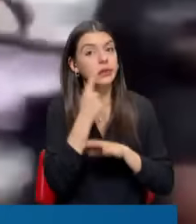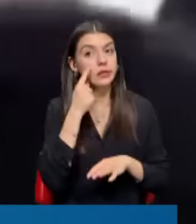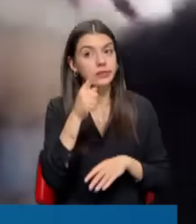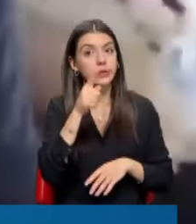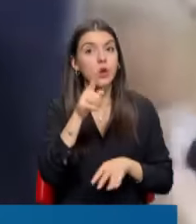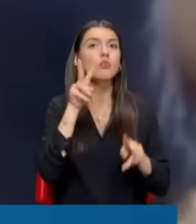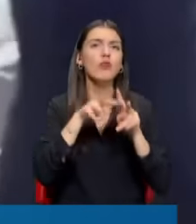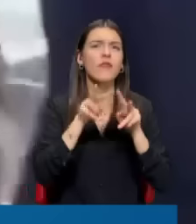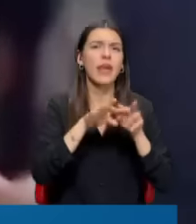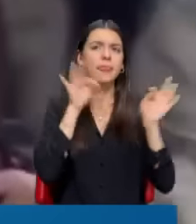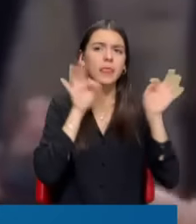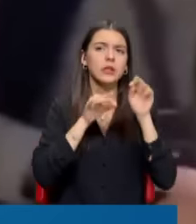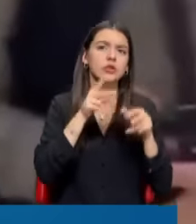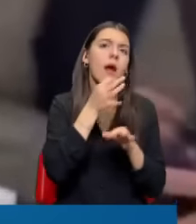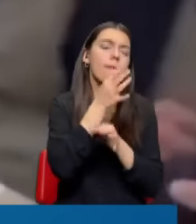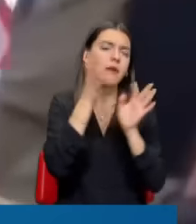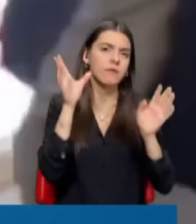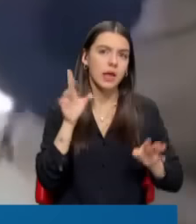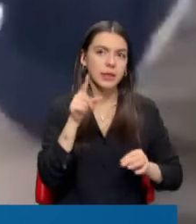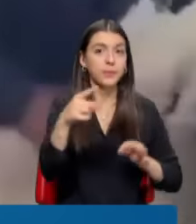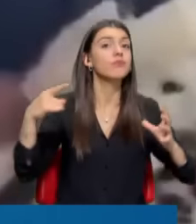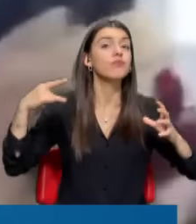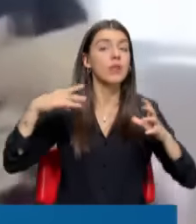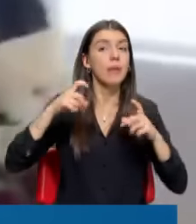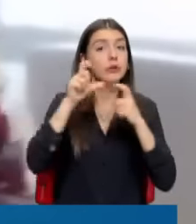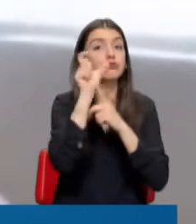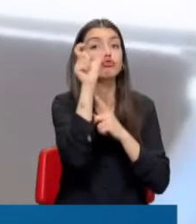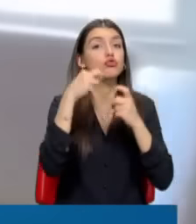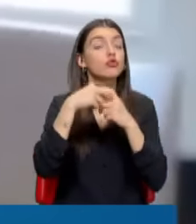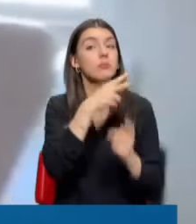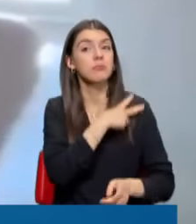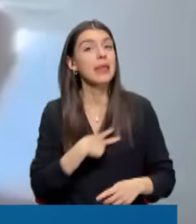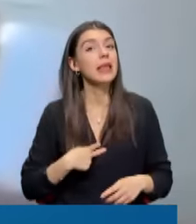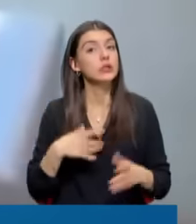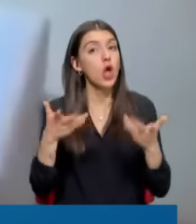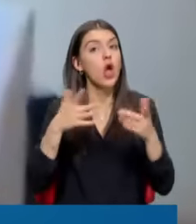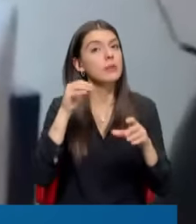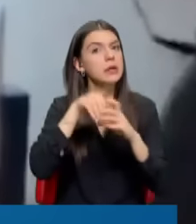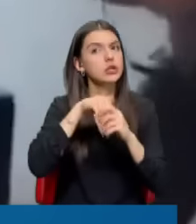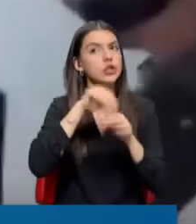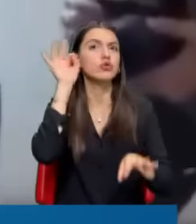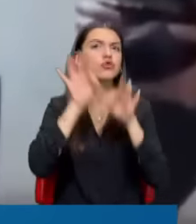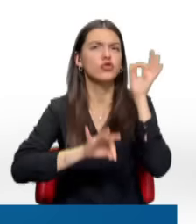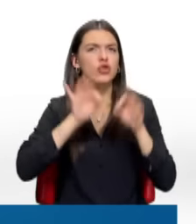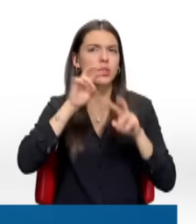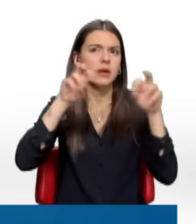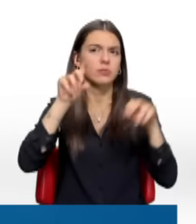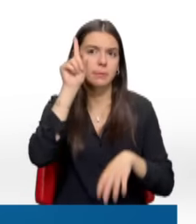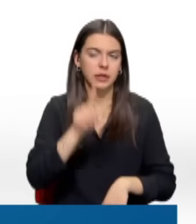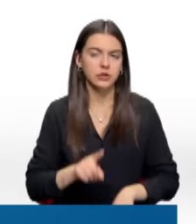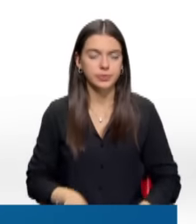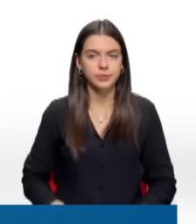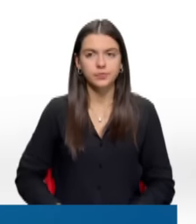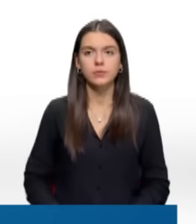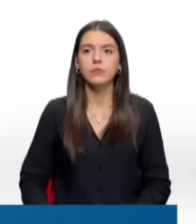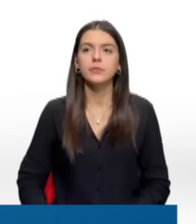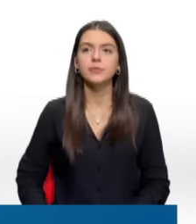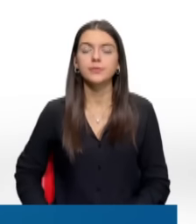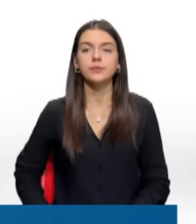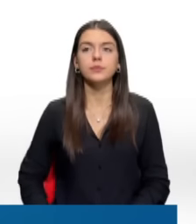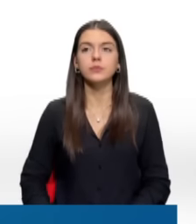müfettiş görevlendirdiğini duyurdu. Diyarbakır Sur Belediyesi yöneticileri için de soruşturma başlatıldı. Diyarbakır Sur Belediyesi